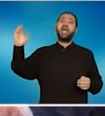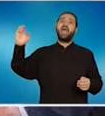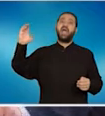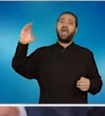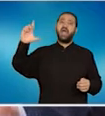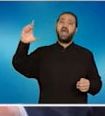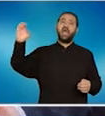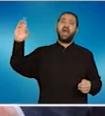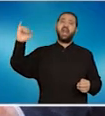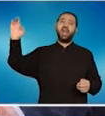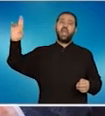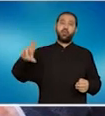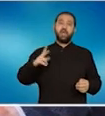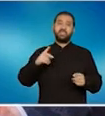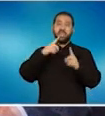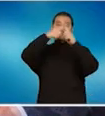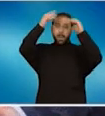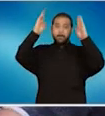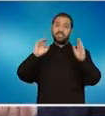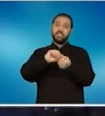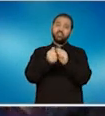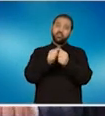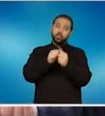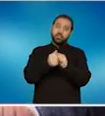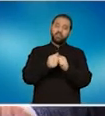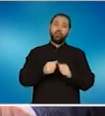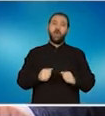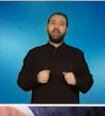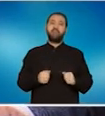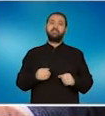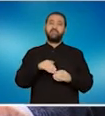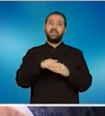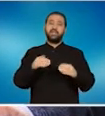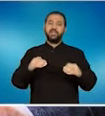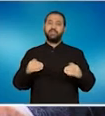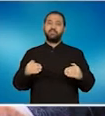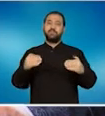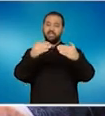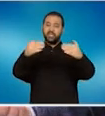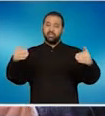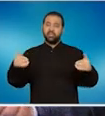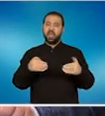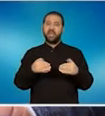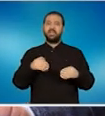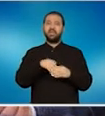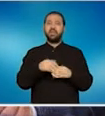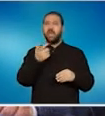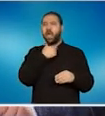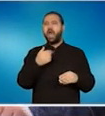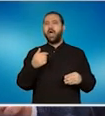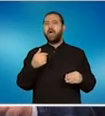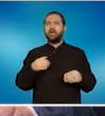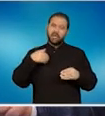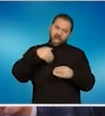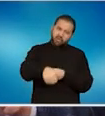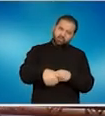a bisericii luptătoare și a bisericii misionară în cetate. În 89, Părintele